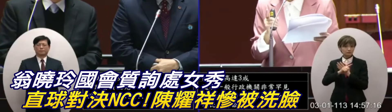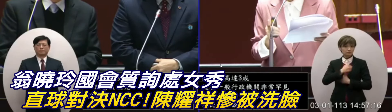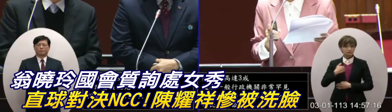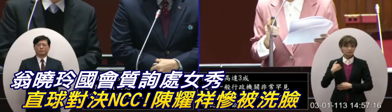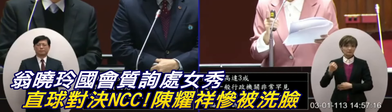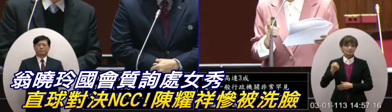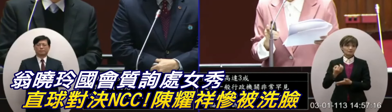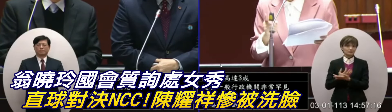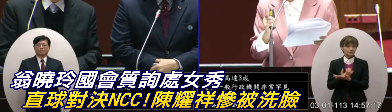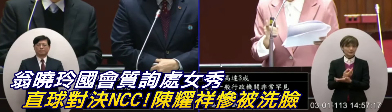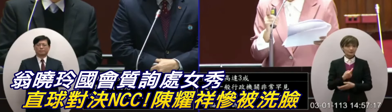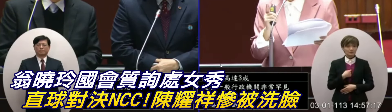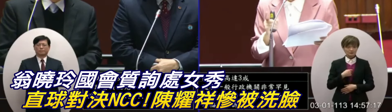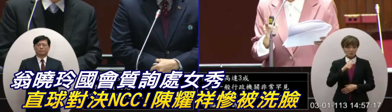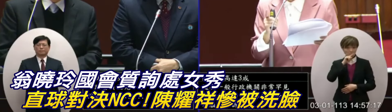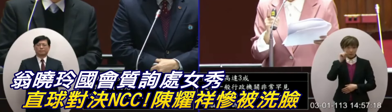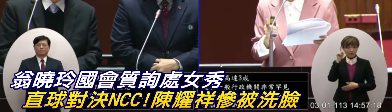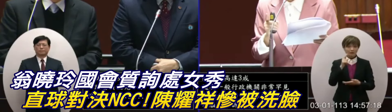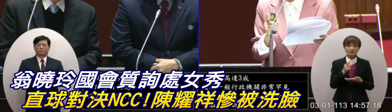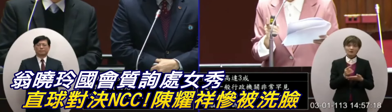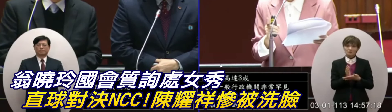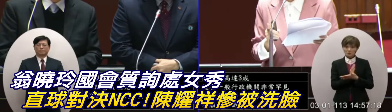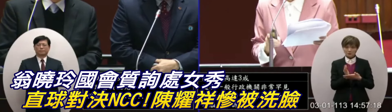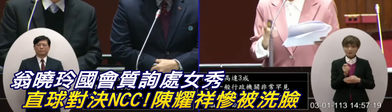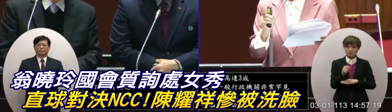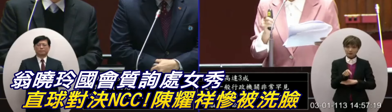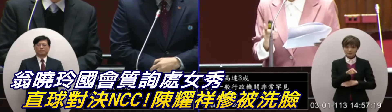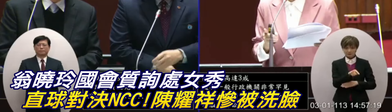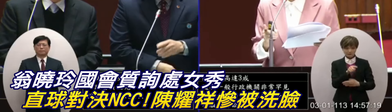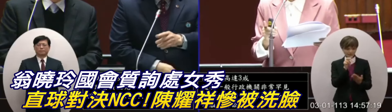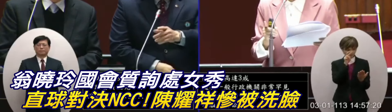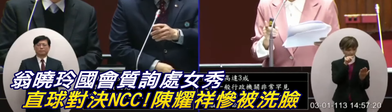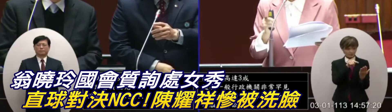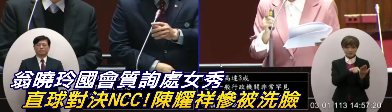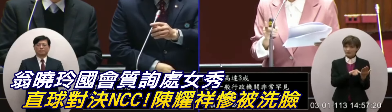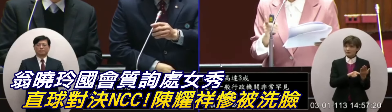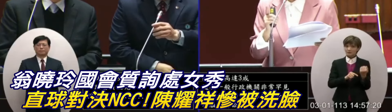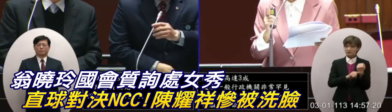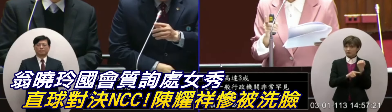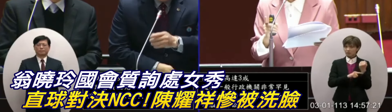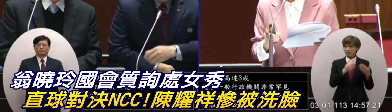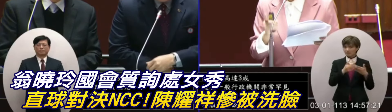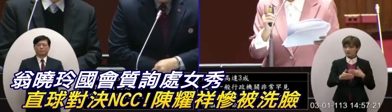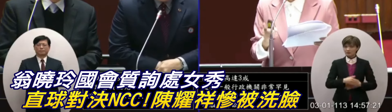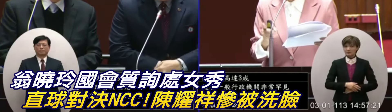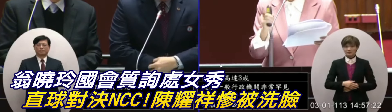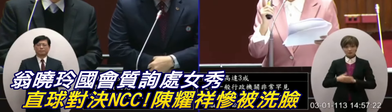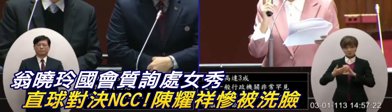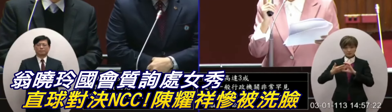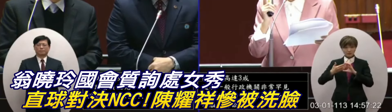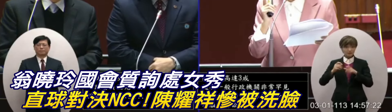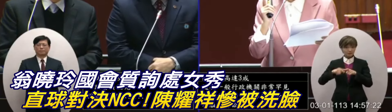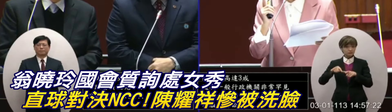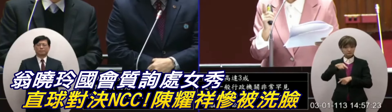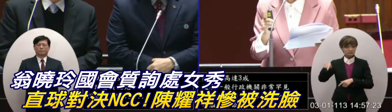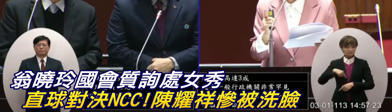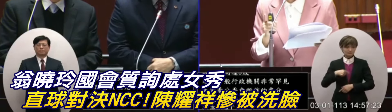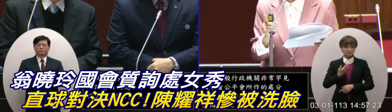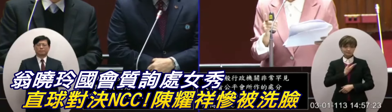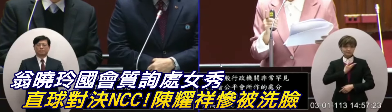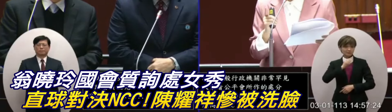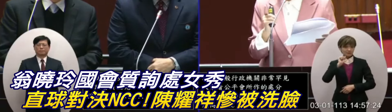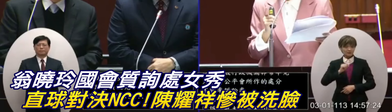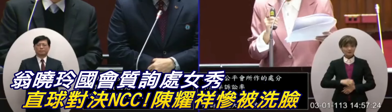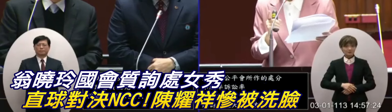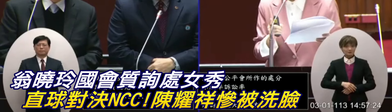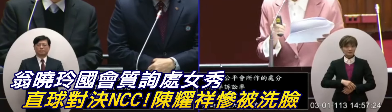出的处分常常会有严重的法律瑕疵，媒体业者不服，所以呢，这个争讼